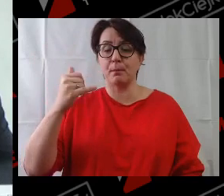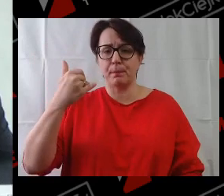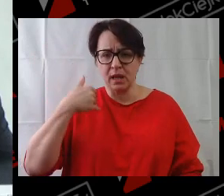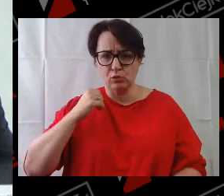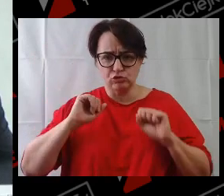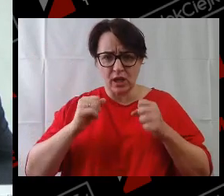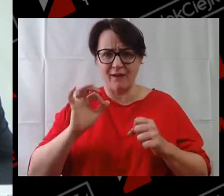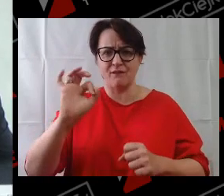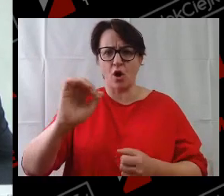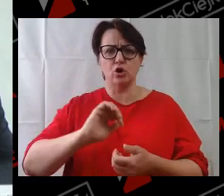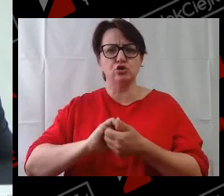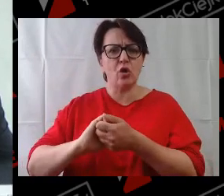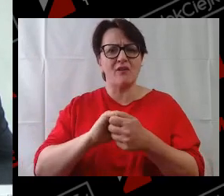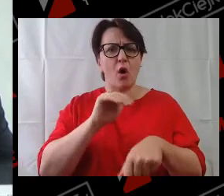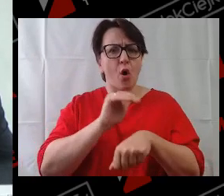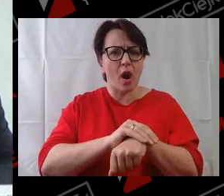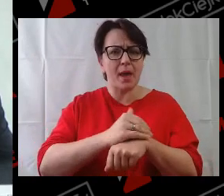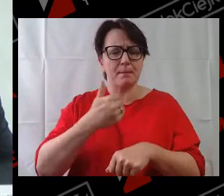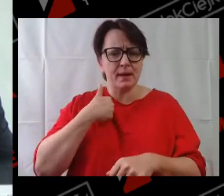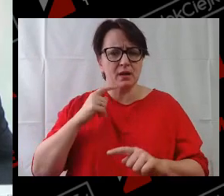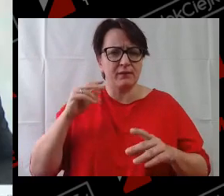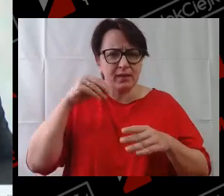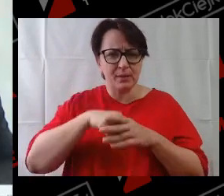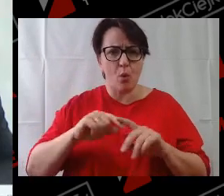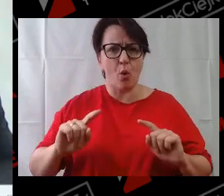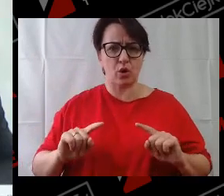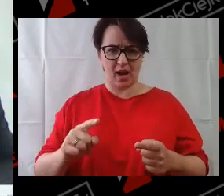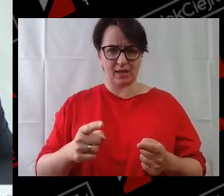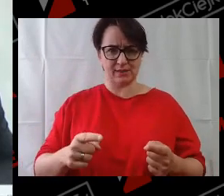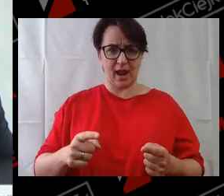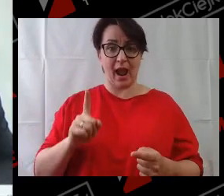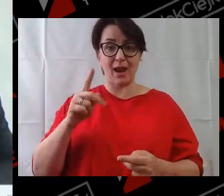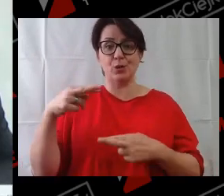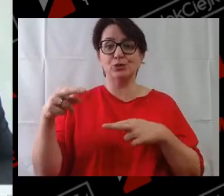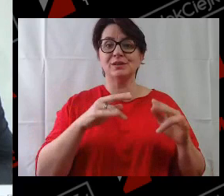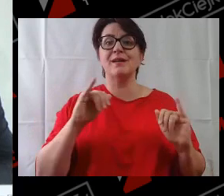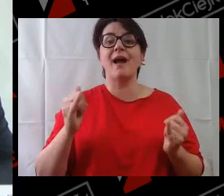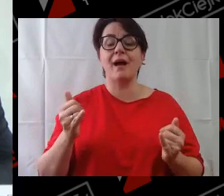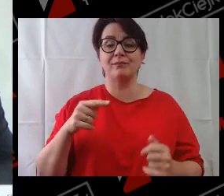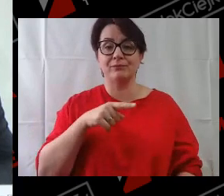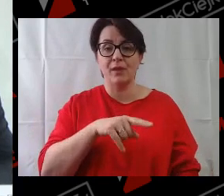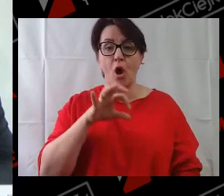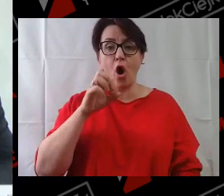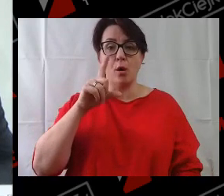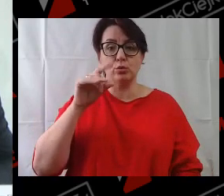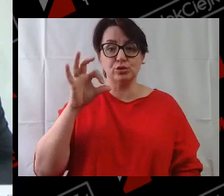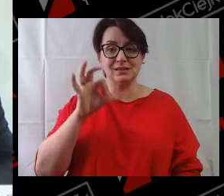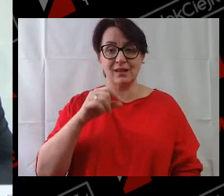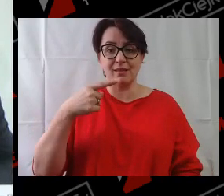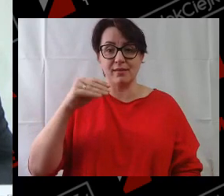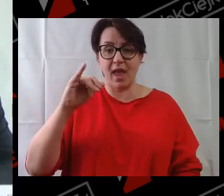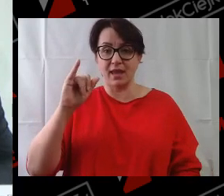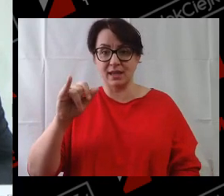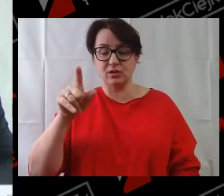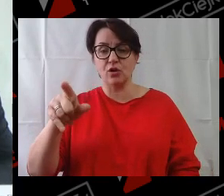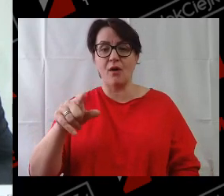z tą organizacją ma do czynienia Różnica jest taka zostało zaakceptowane przez